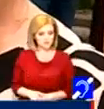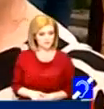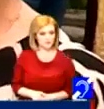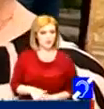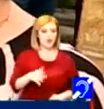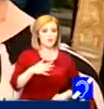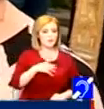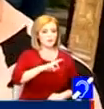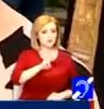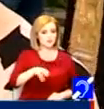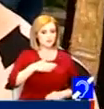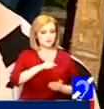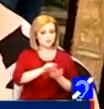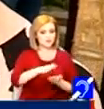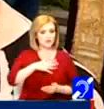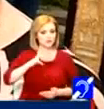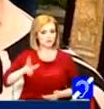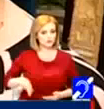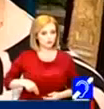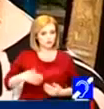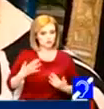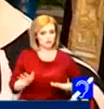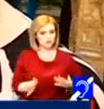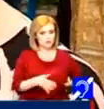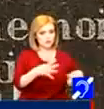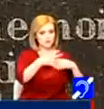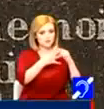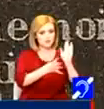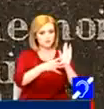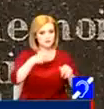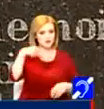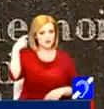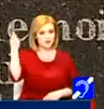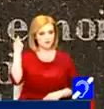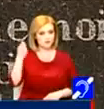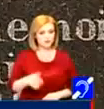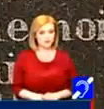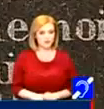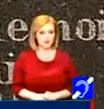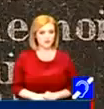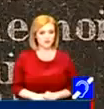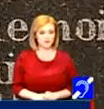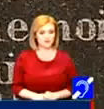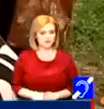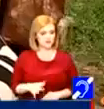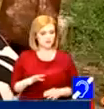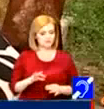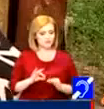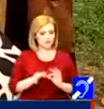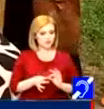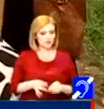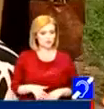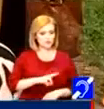deja 19 ani și ceva, de când a plecat în lumea celor drepți. E foarte greu, parcă e de la început, parcă o